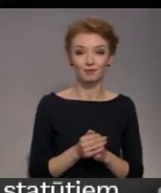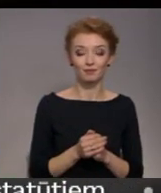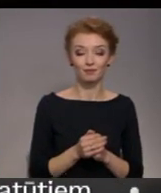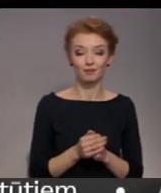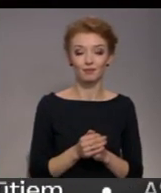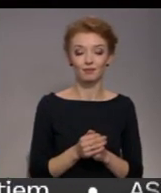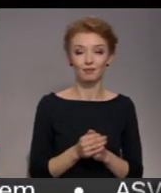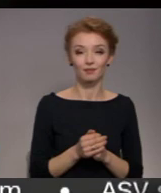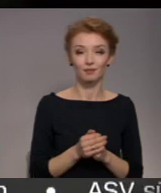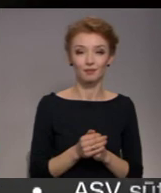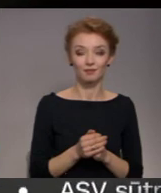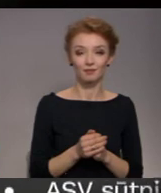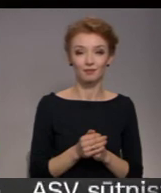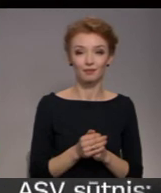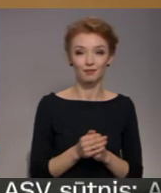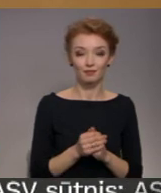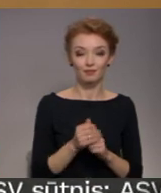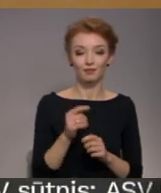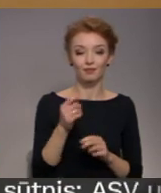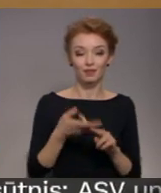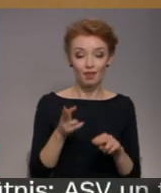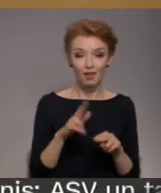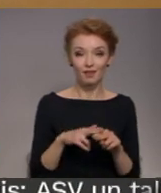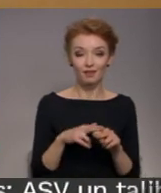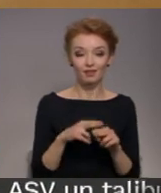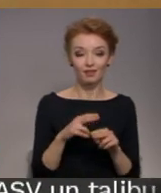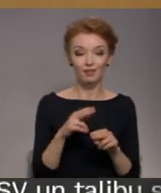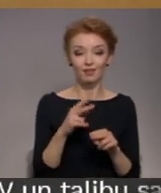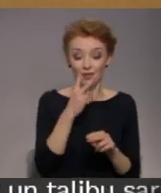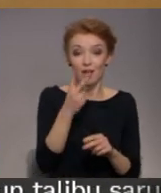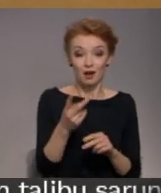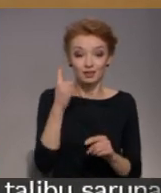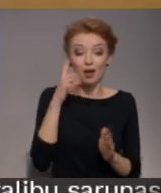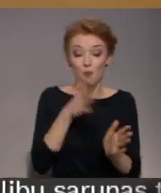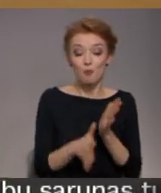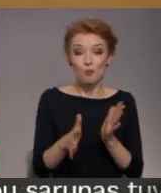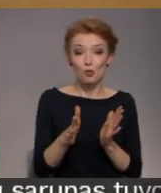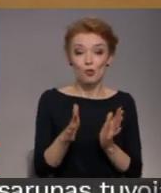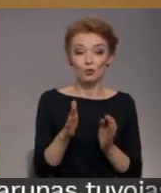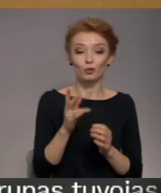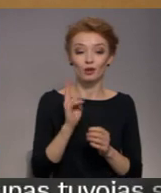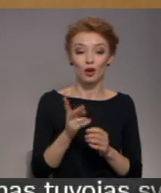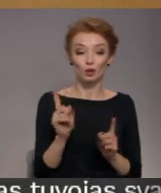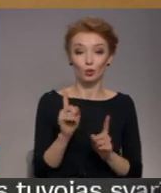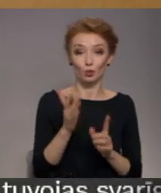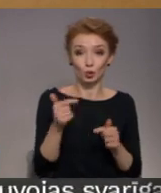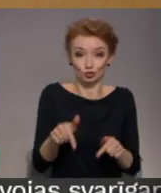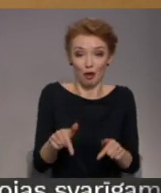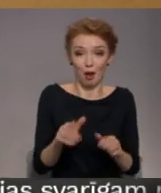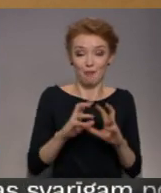Mīļā tā sāka, ka ir galviņa. Tad es ieraugu, es saprotu, ka mazais jau tūlīt būs šī